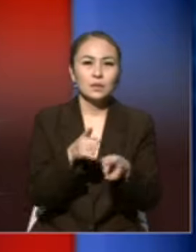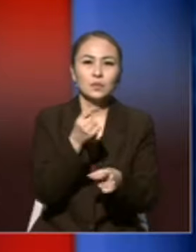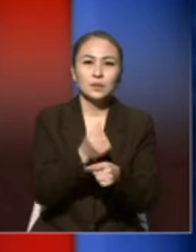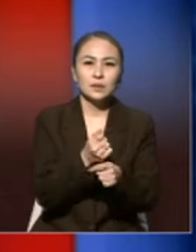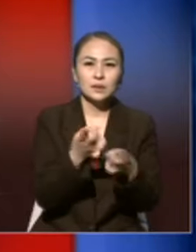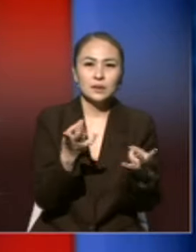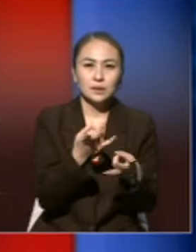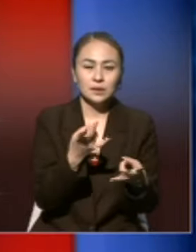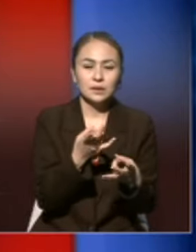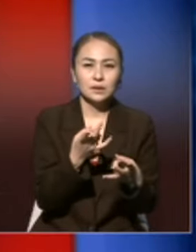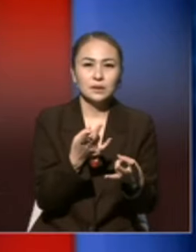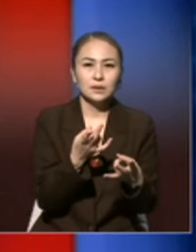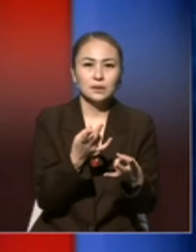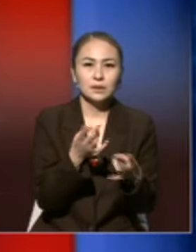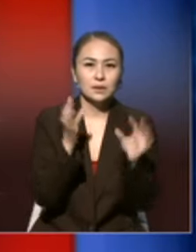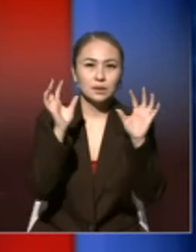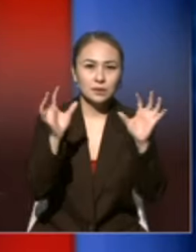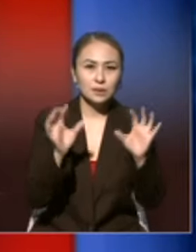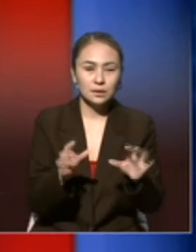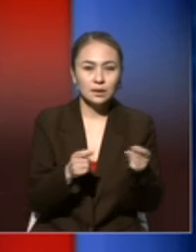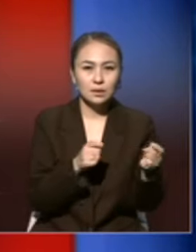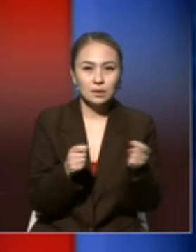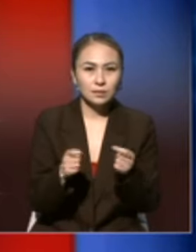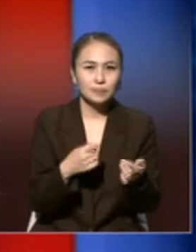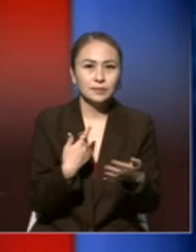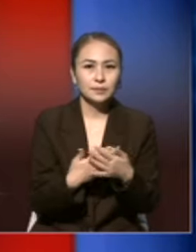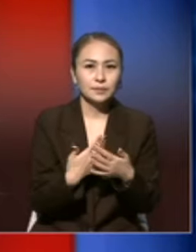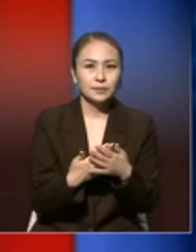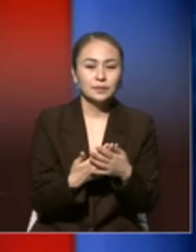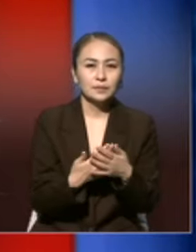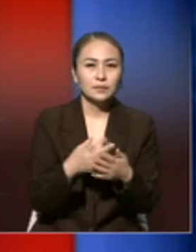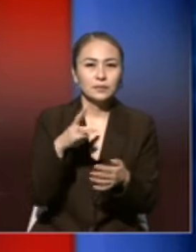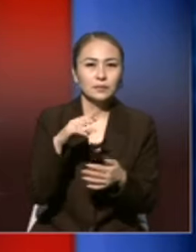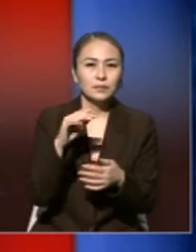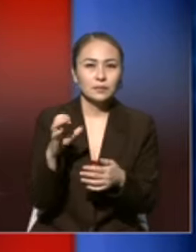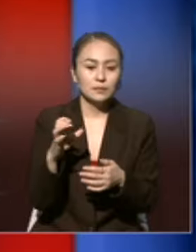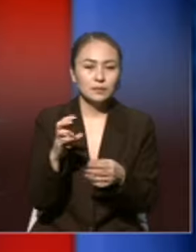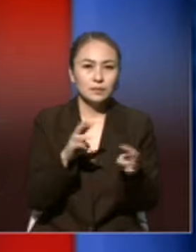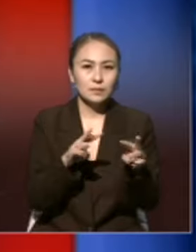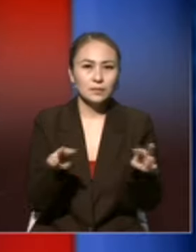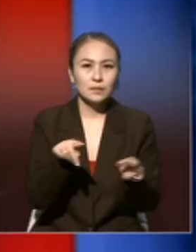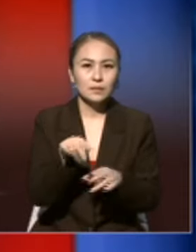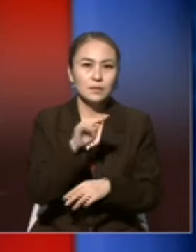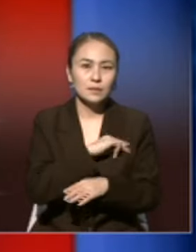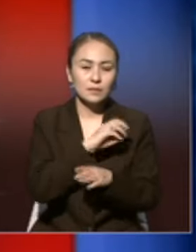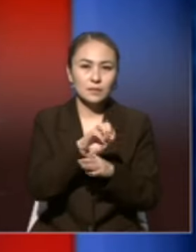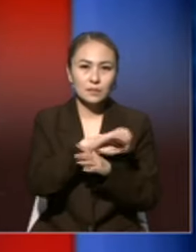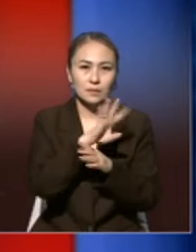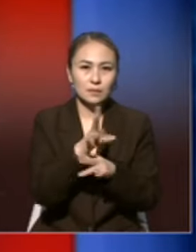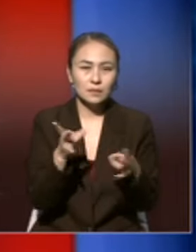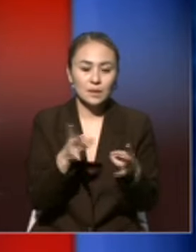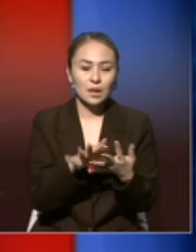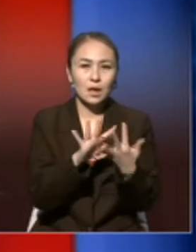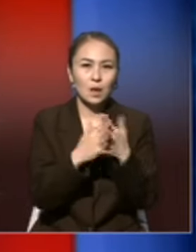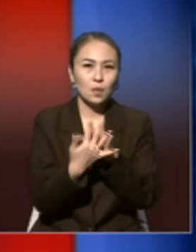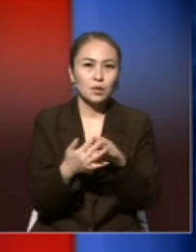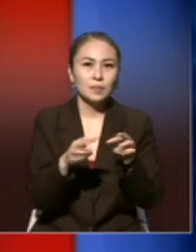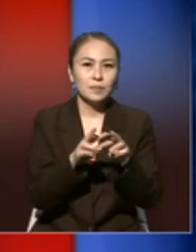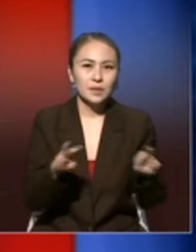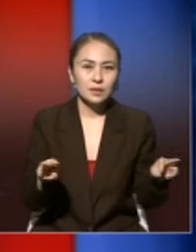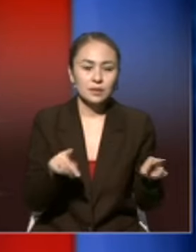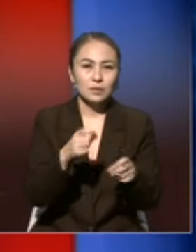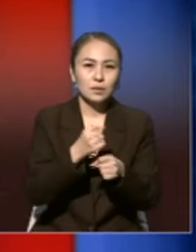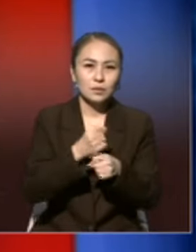істеуің керексің? Зам әкім болсын мейлі. Төтенше жағдайлар министрлігі сен мынаны қамтуың керексің. Ауыл шаруашылық министрлігі сен